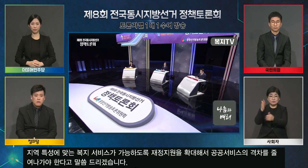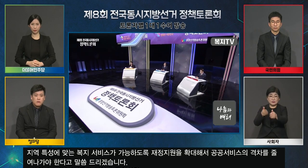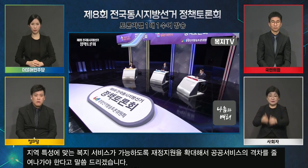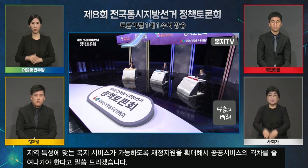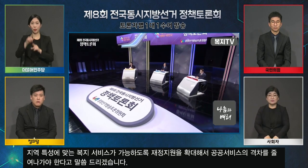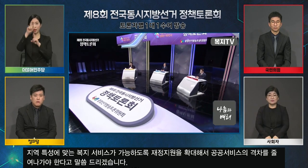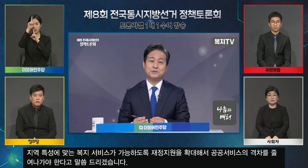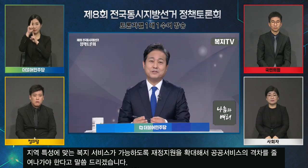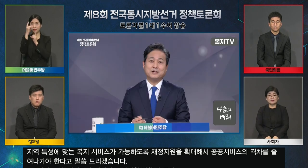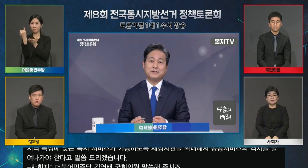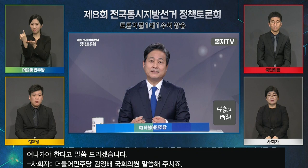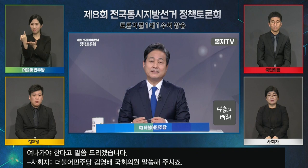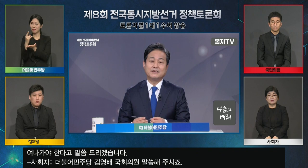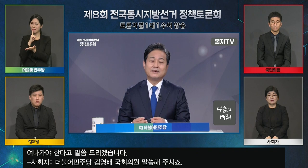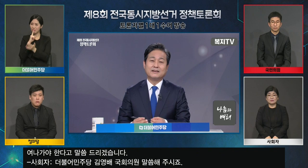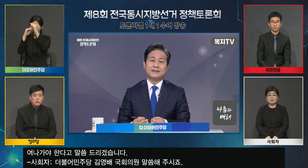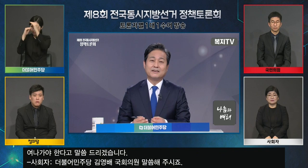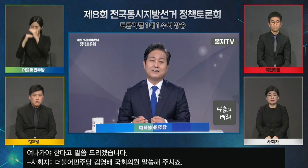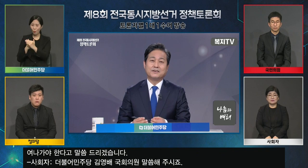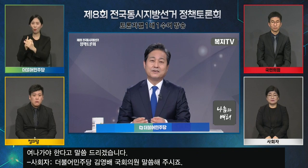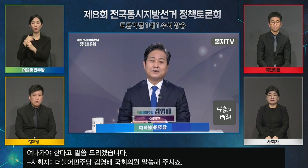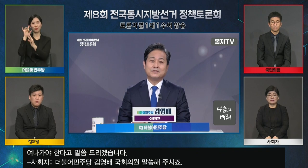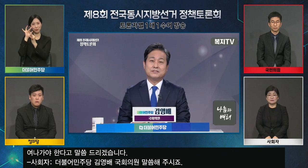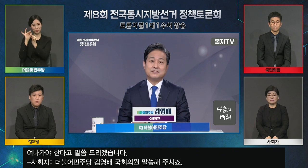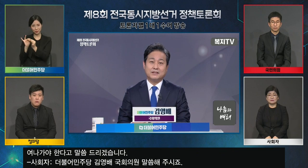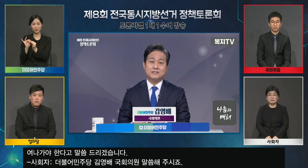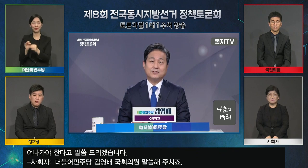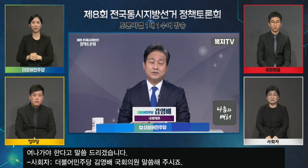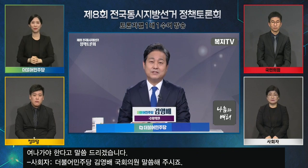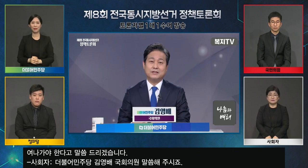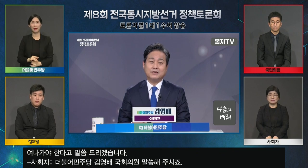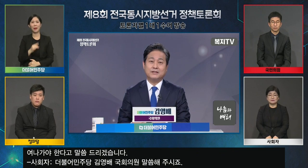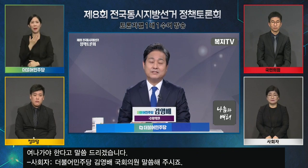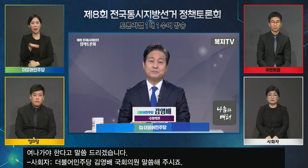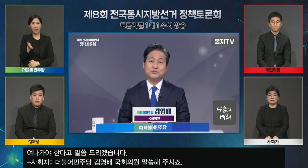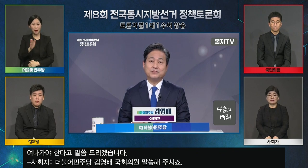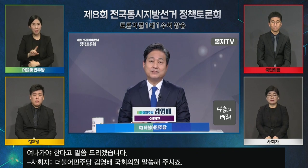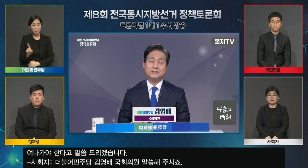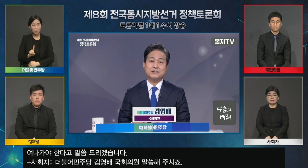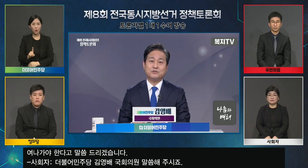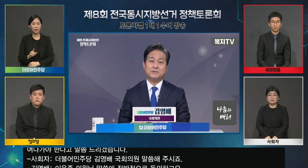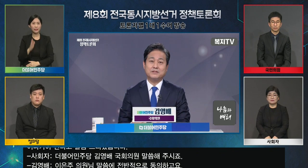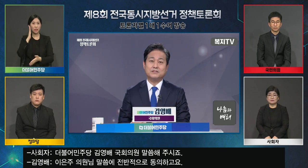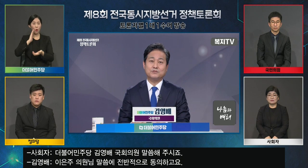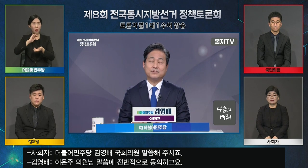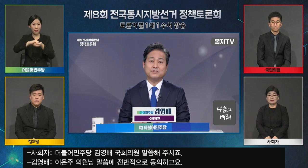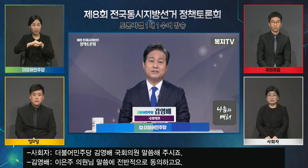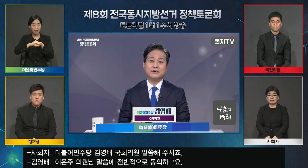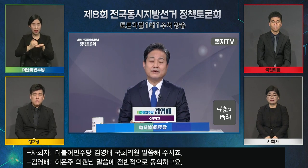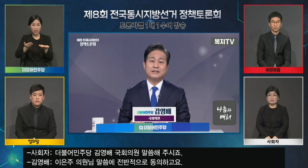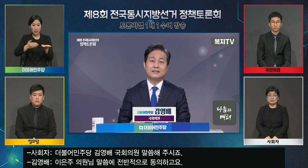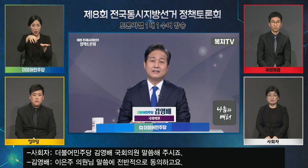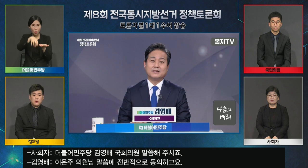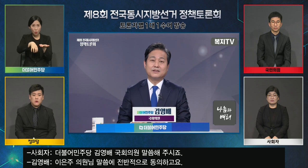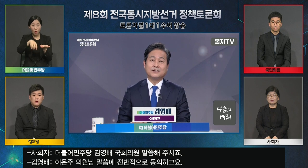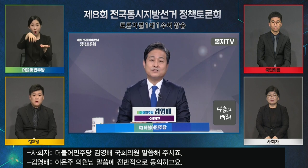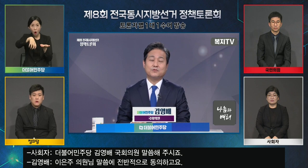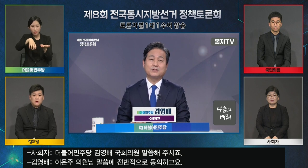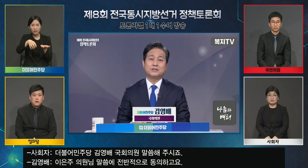말씀에 전반적으로 동의하고요. 다만 제2청와대 집무실을 세종에 만들자고 그러셨는데